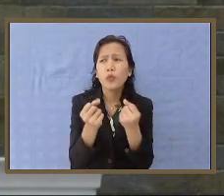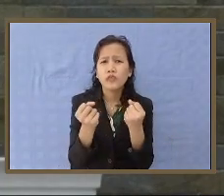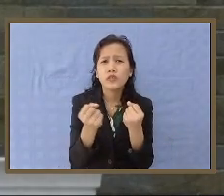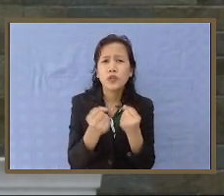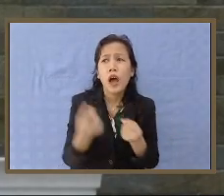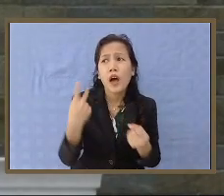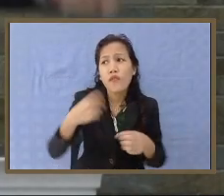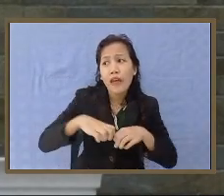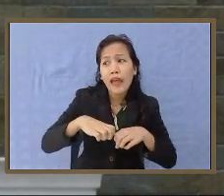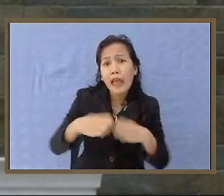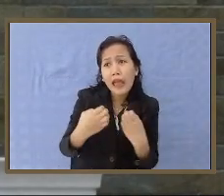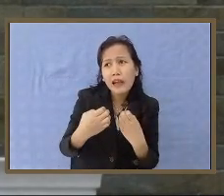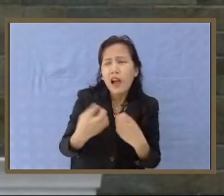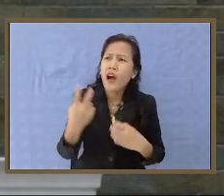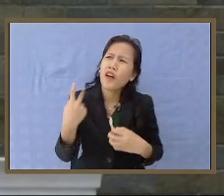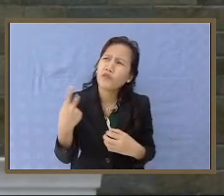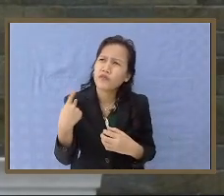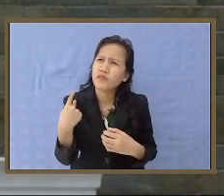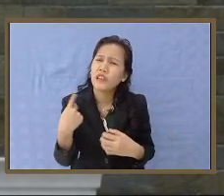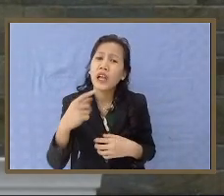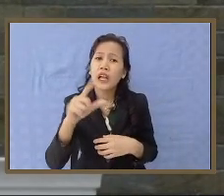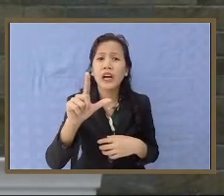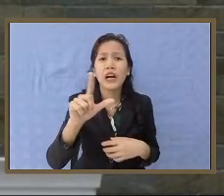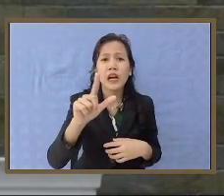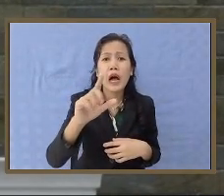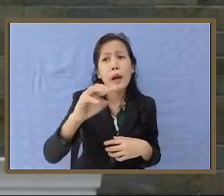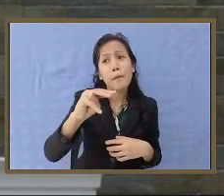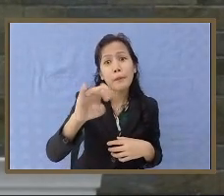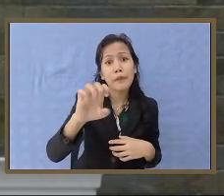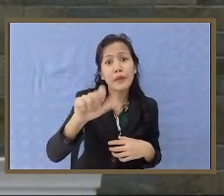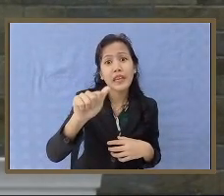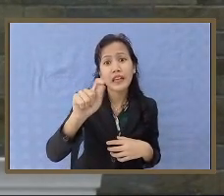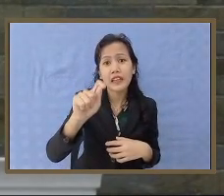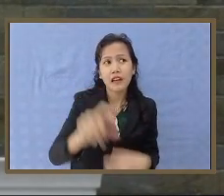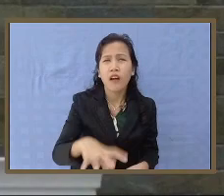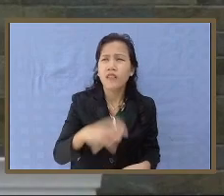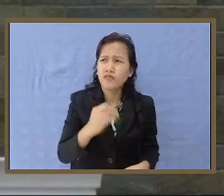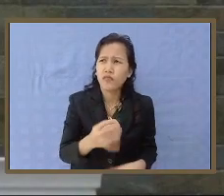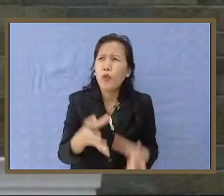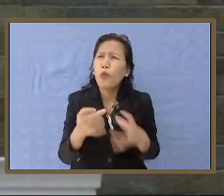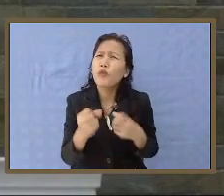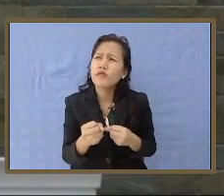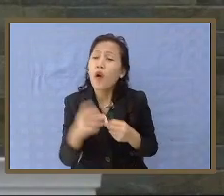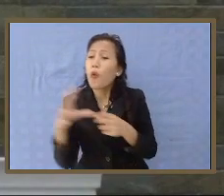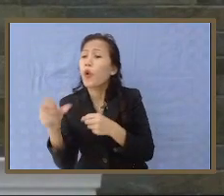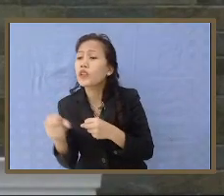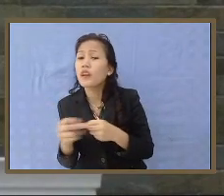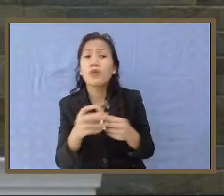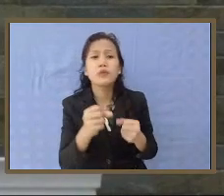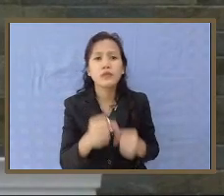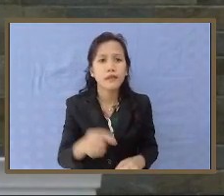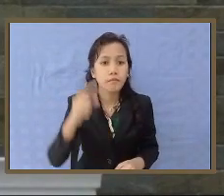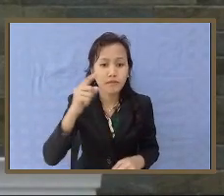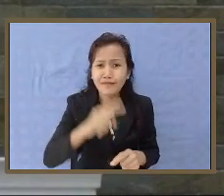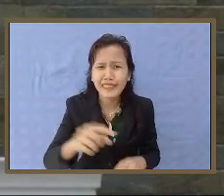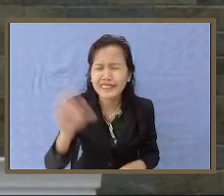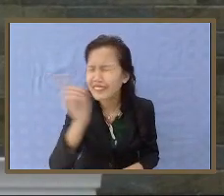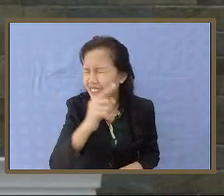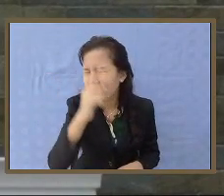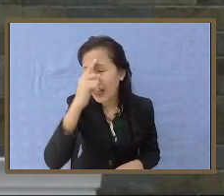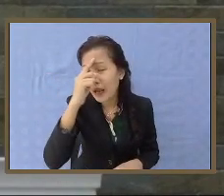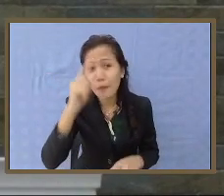itlog, walang ganito. Namimili. Pero sasabihin ko sa inyo, kung kayo ang naghahanap ng 500 pesos a